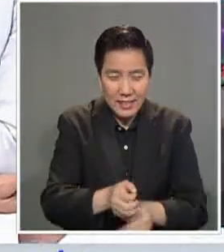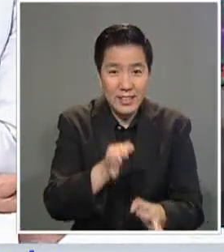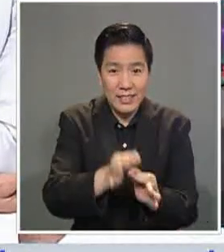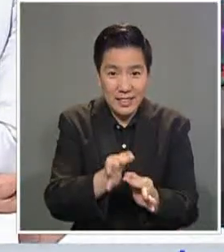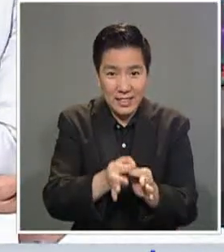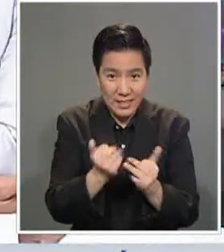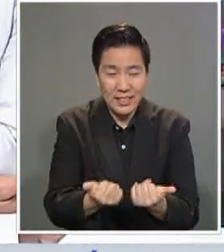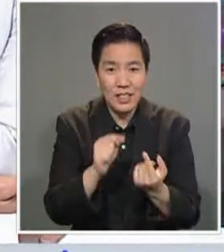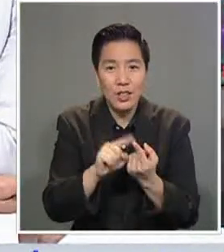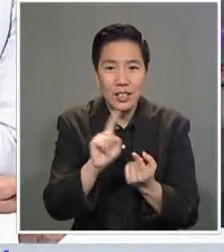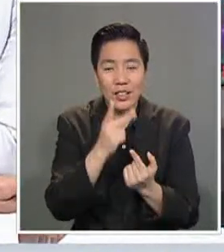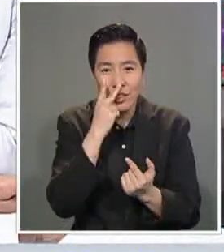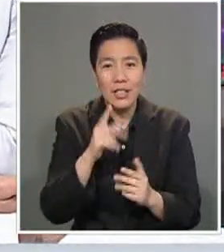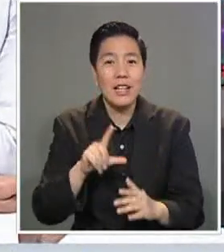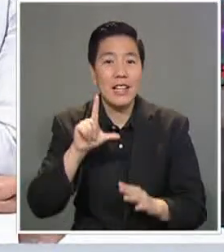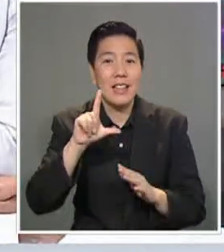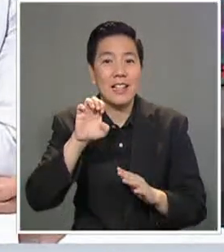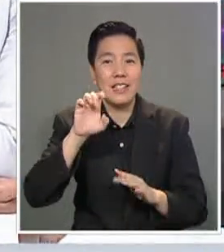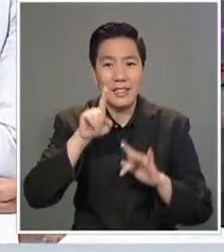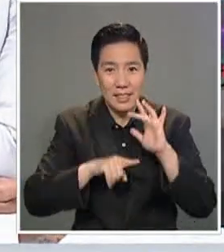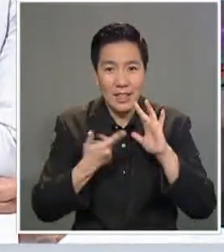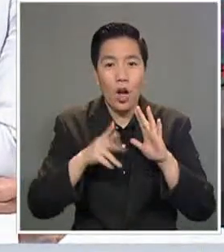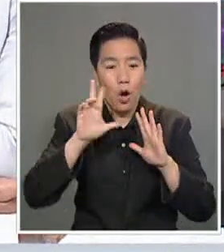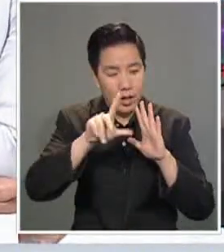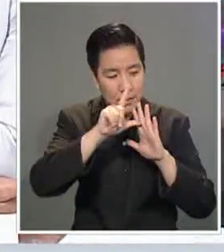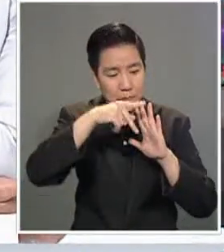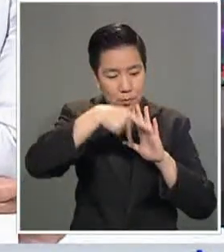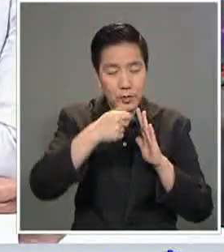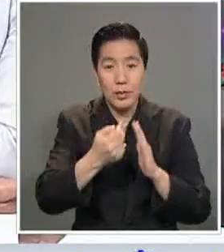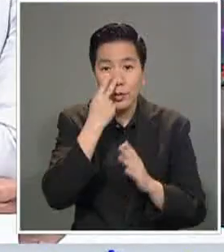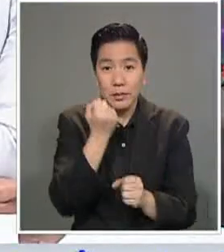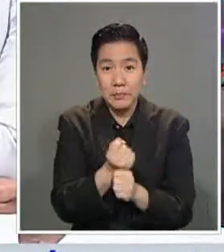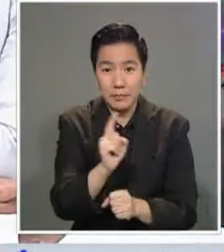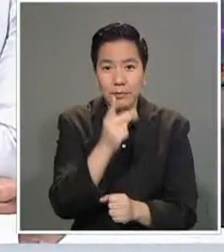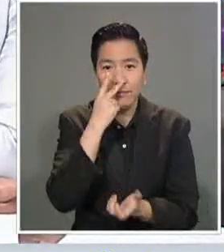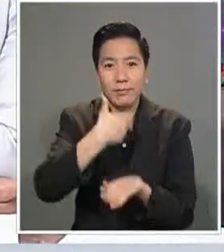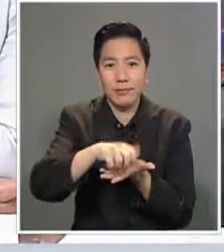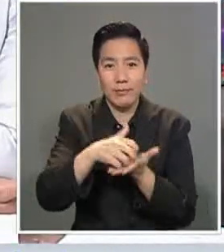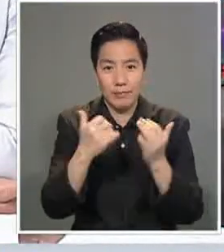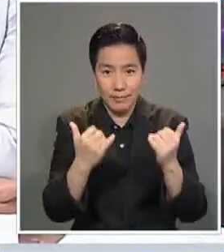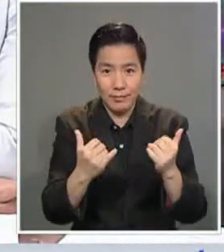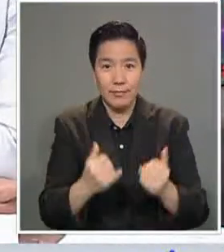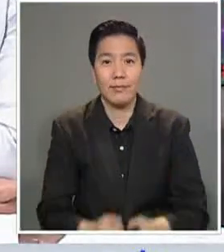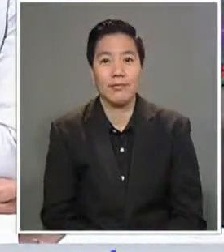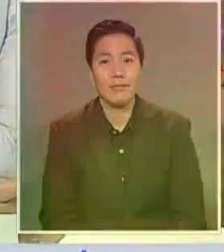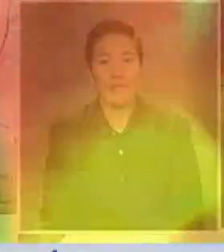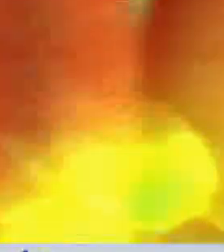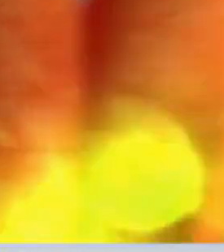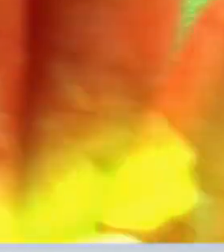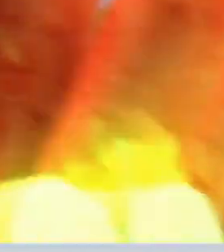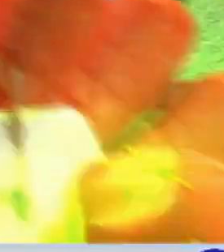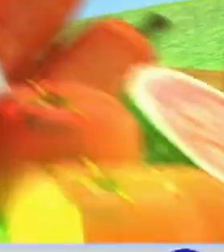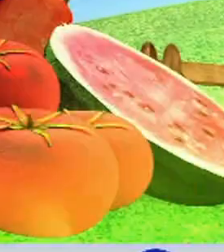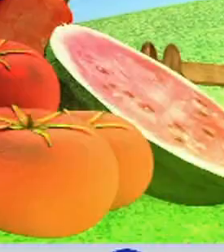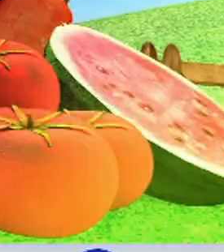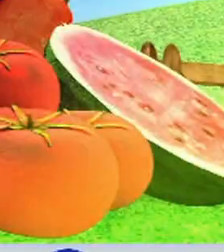คะจะพาคุณผู้ชมไปที่อำเภอลี้จังหวัดลำพูนไปทำอะไรที่นั่นนะคะไปดูกันเลยไหมฮะ ครับ ค่ะเคีย